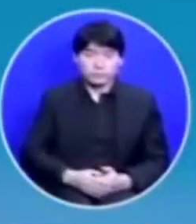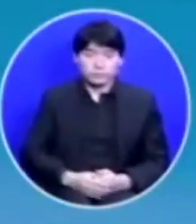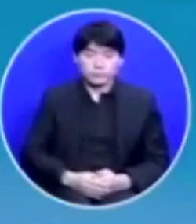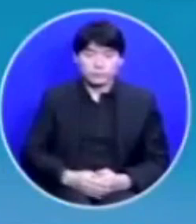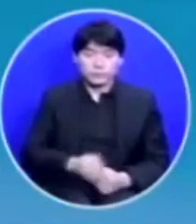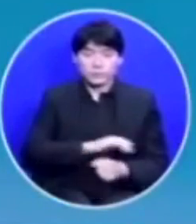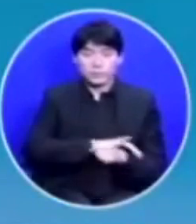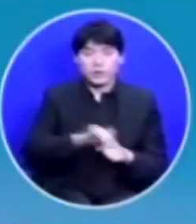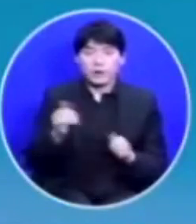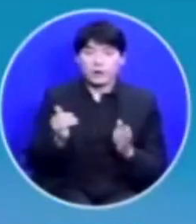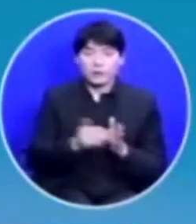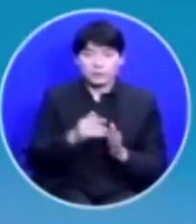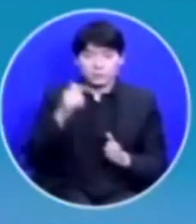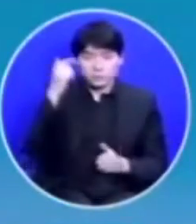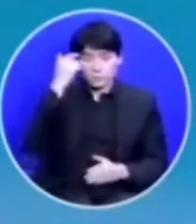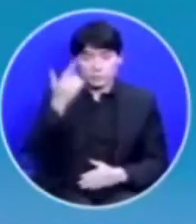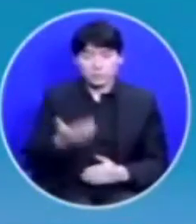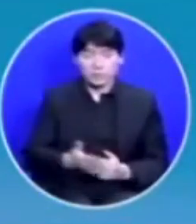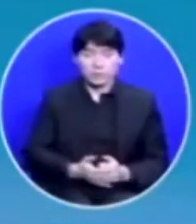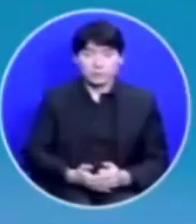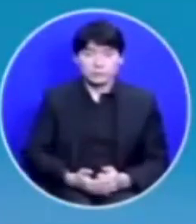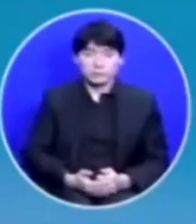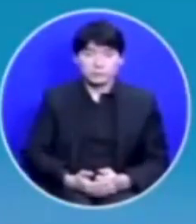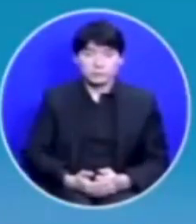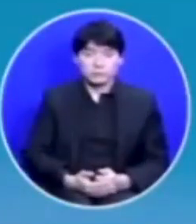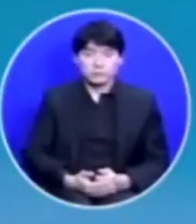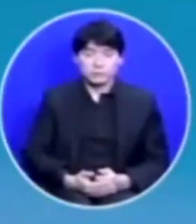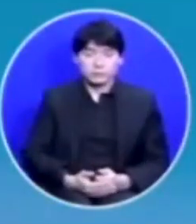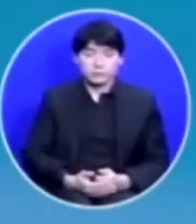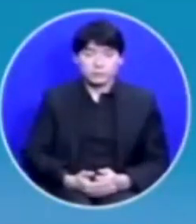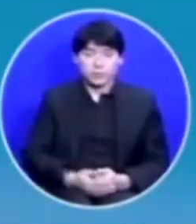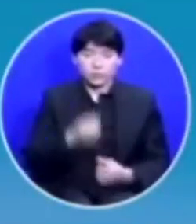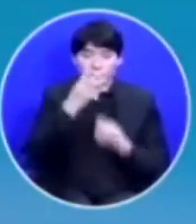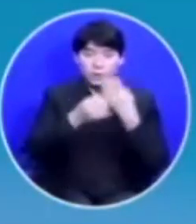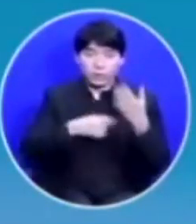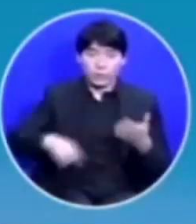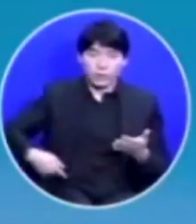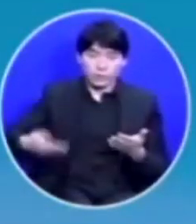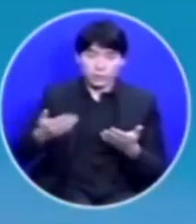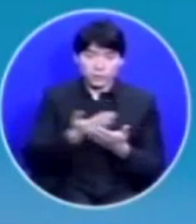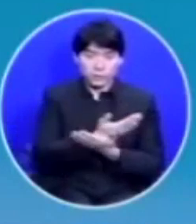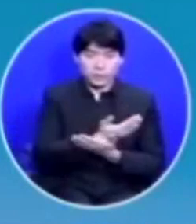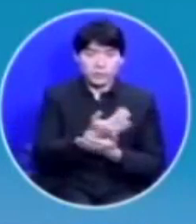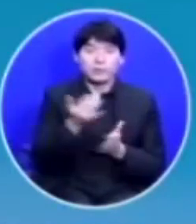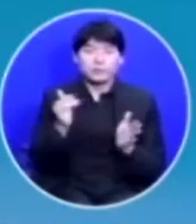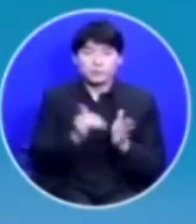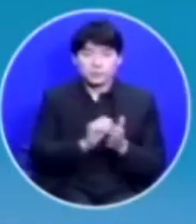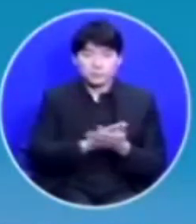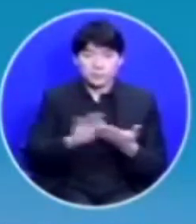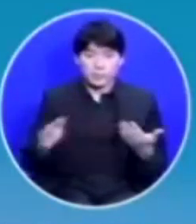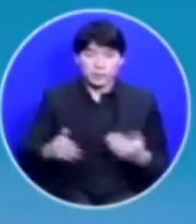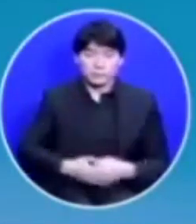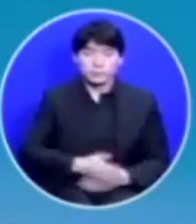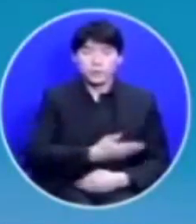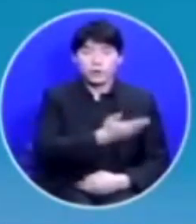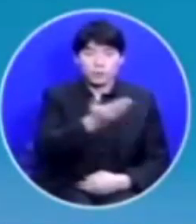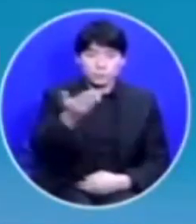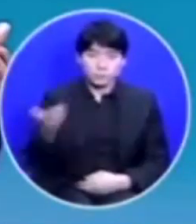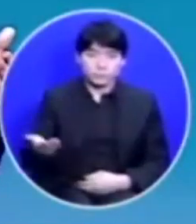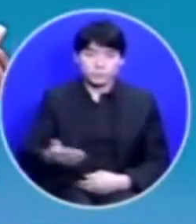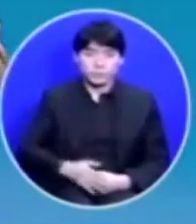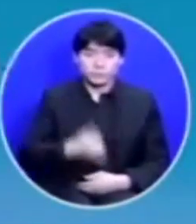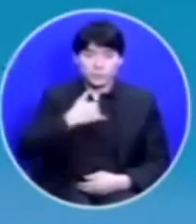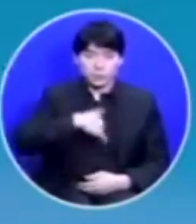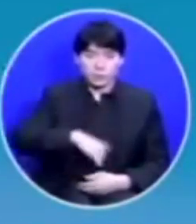그가 고백하고 회개의 했다고 하는 말을 들었습니다 여러분 여러분은